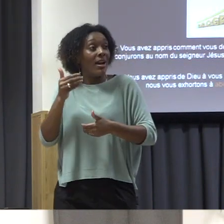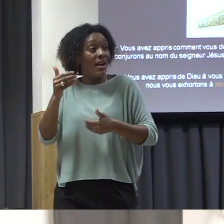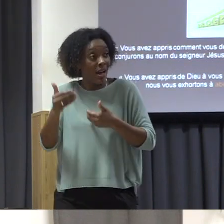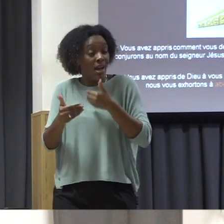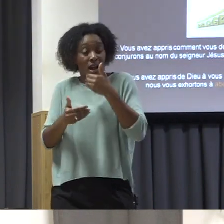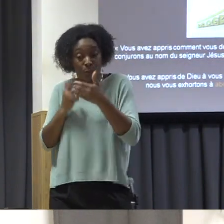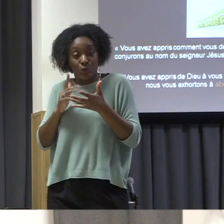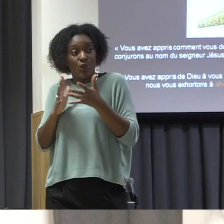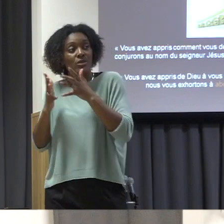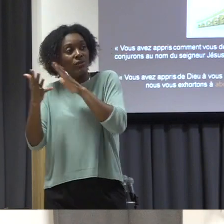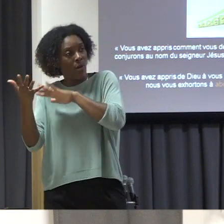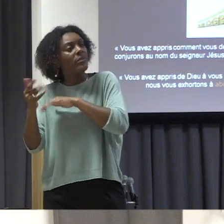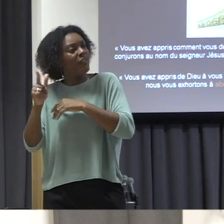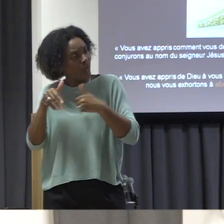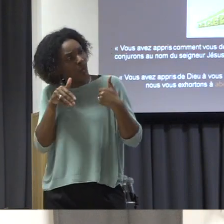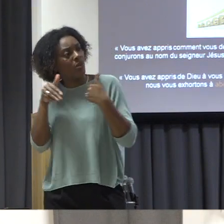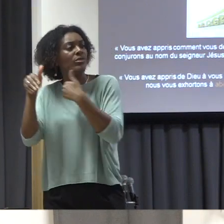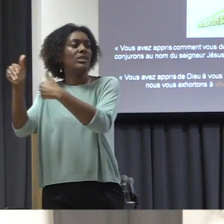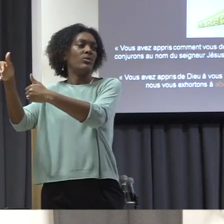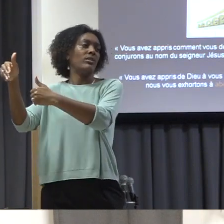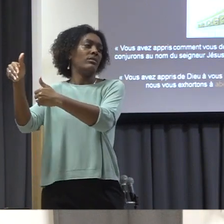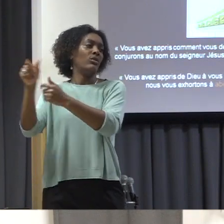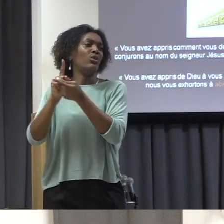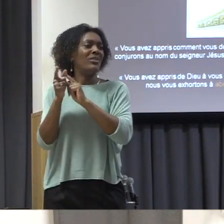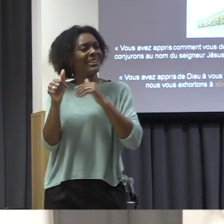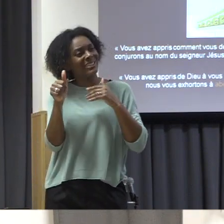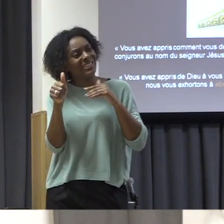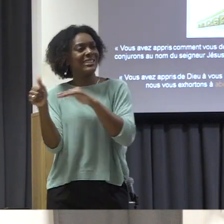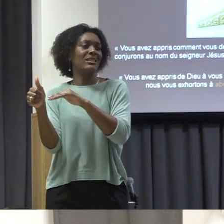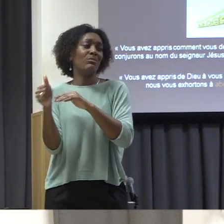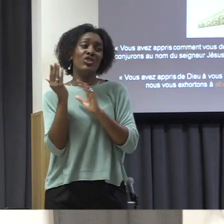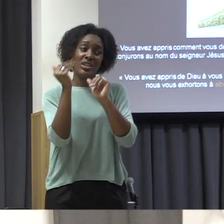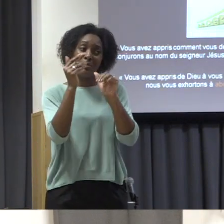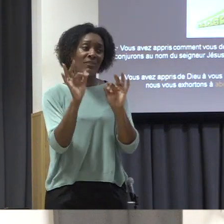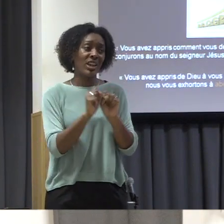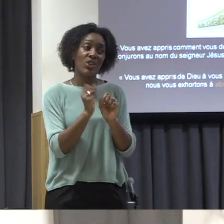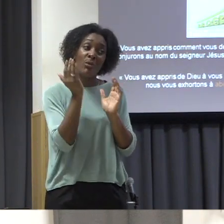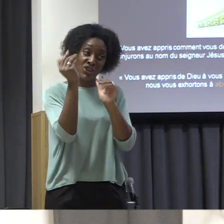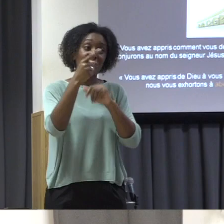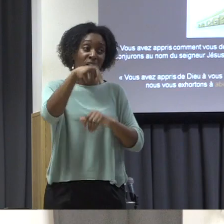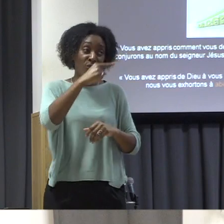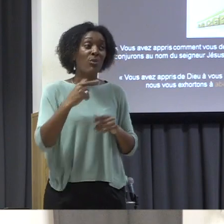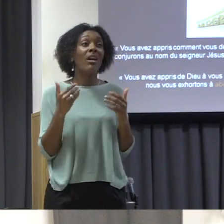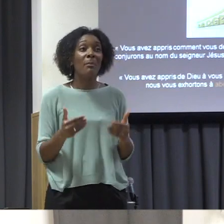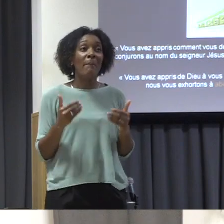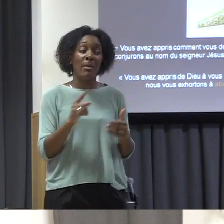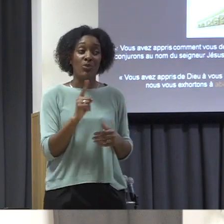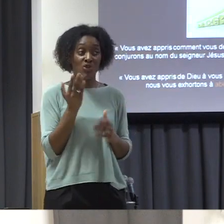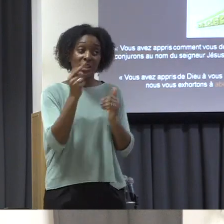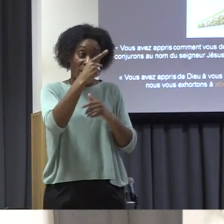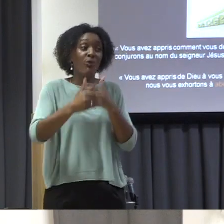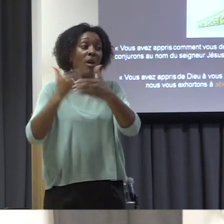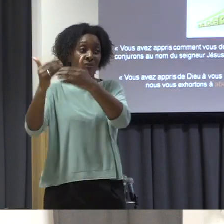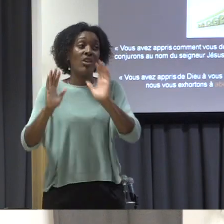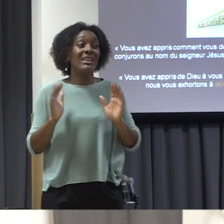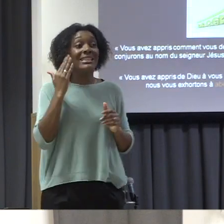qui nous permet de devenir disciples de Christ. Je l'espère que nous sommes en marche, chacun d'entre nous. Parce que si nous sommes en train